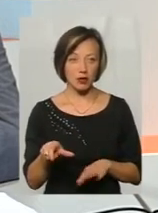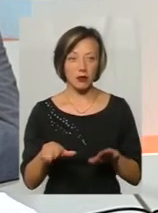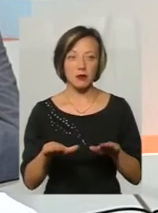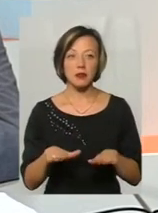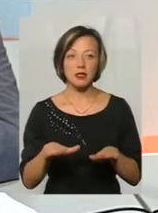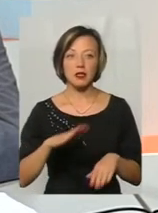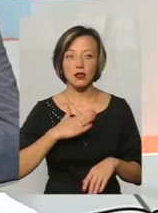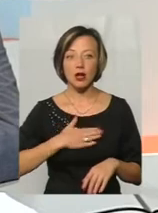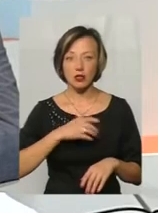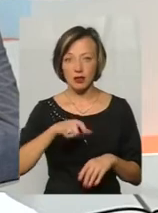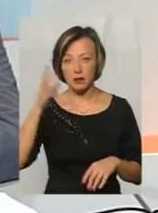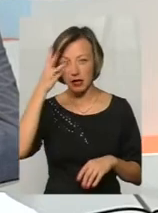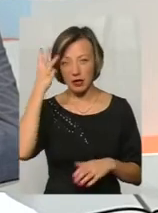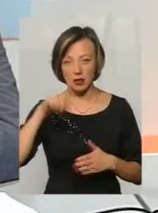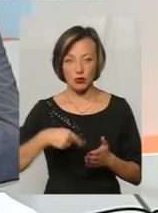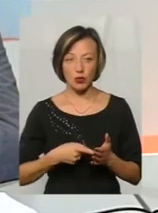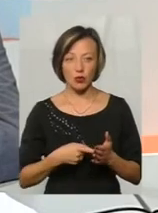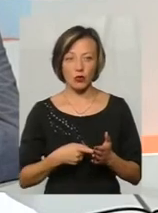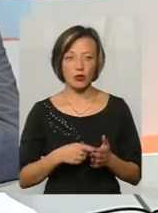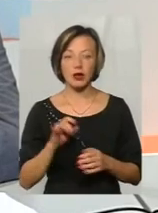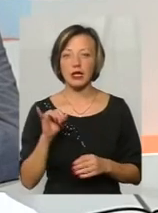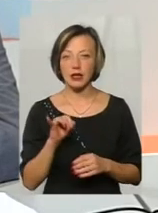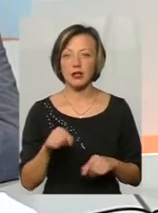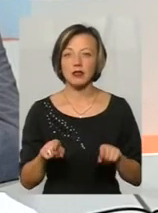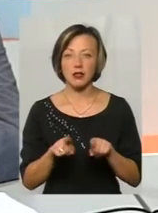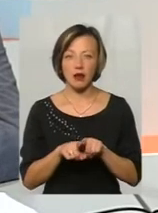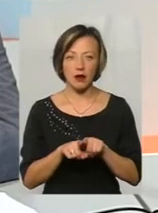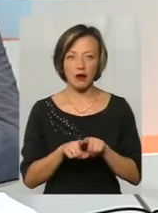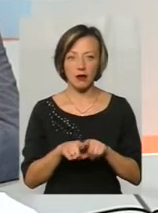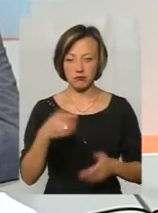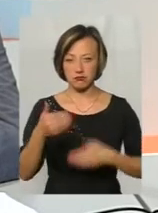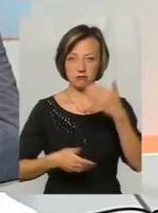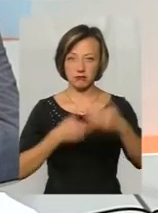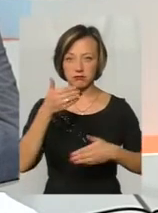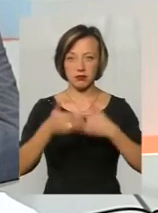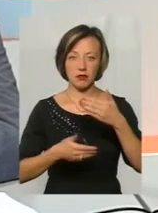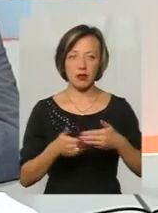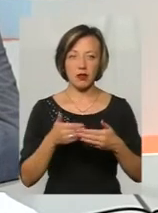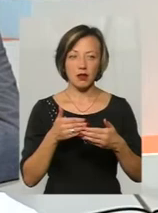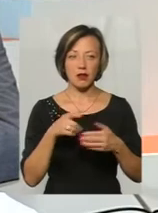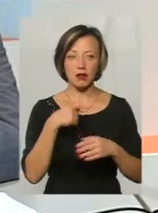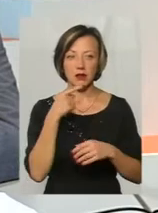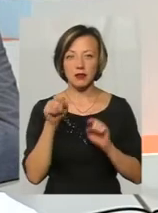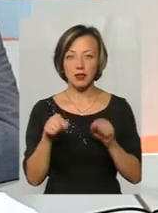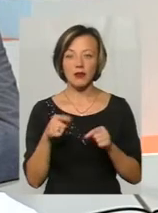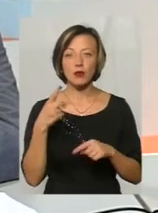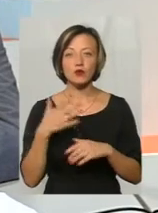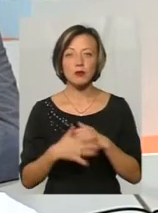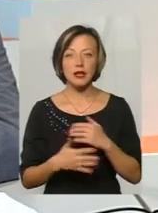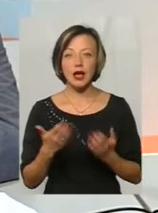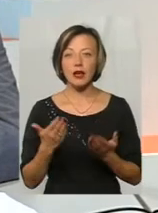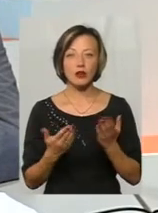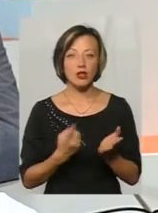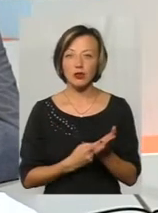місцевих наших громадян Хмельницького, і отака лента йшла, і от поки обережно догхантер. Але ви розумієте, що